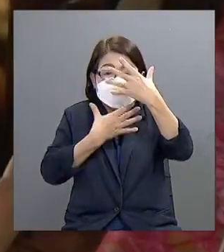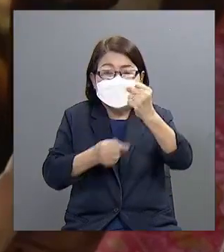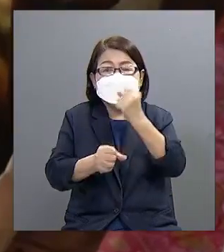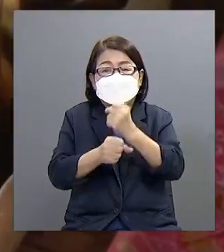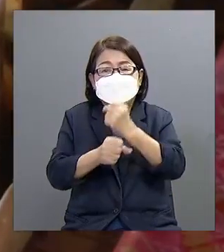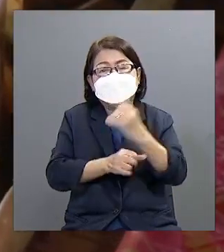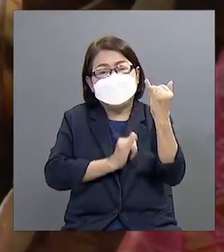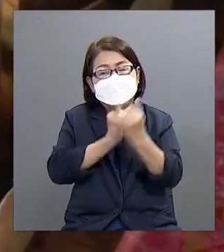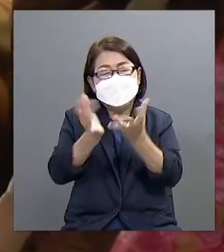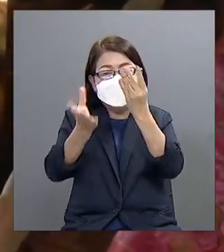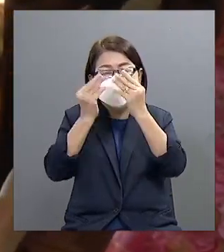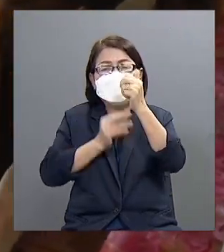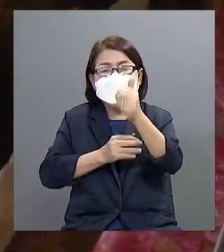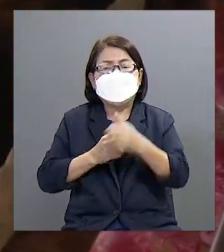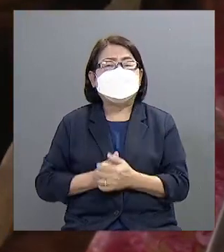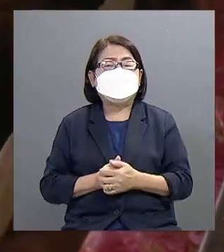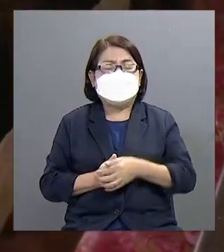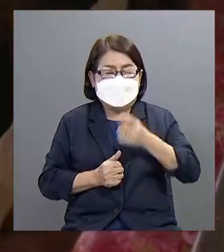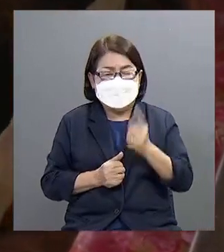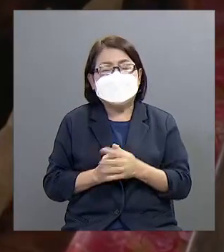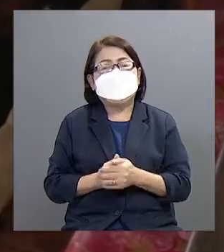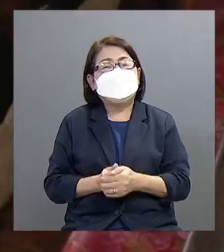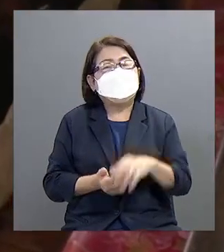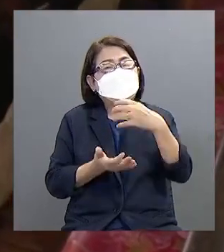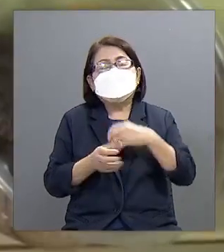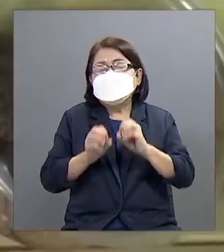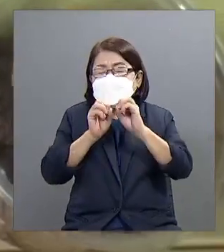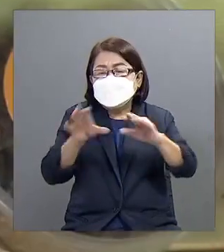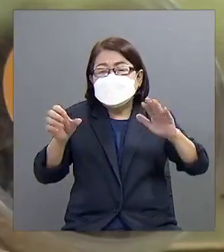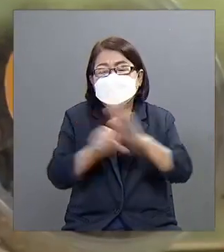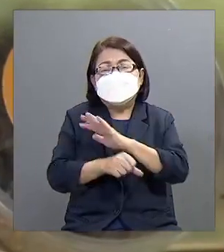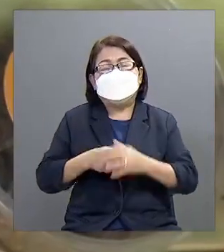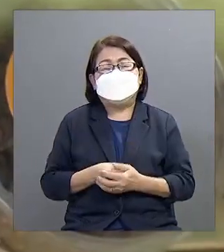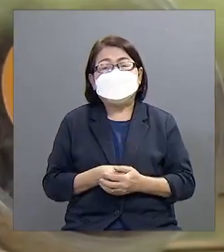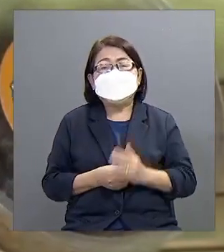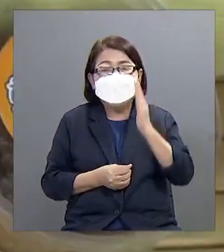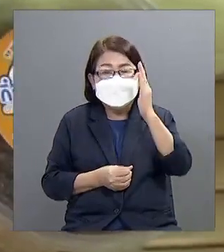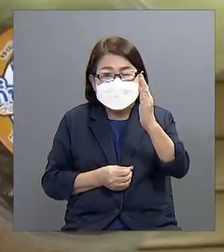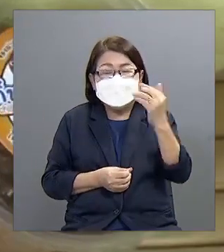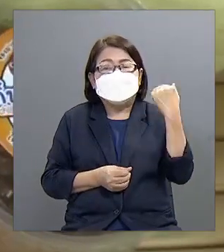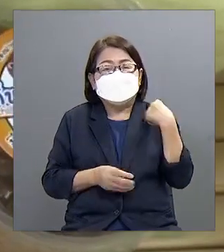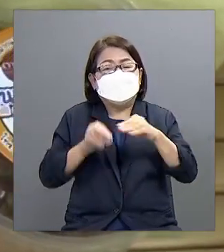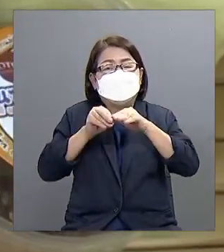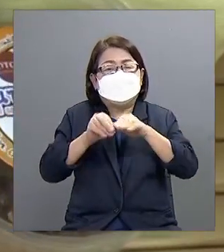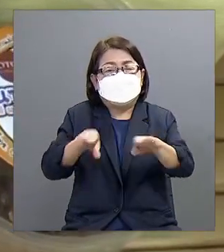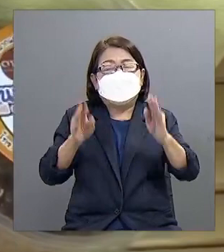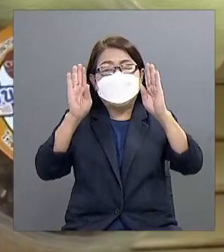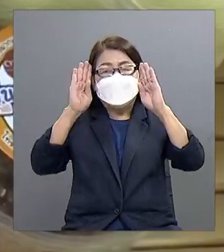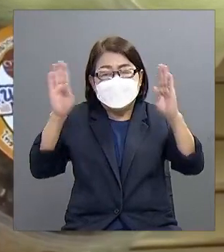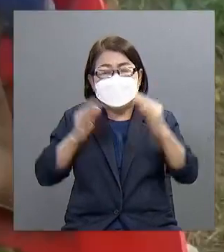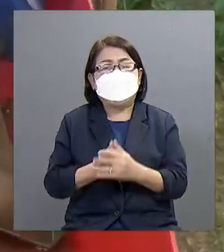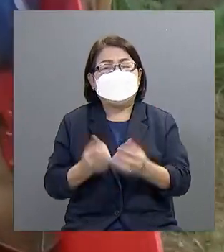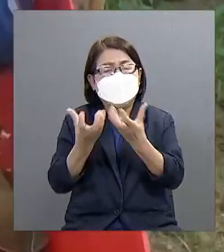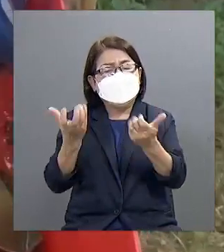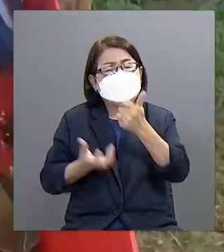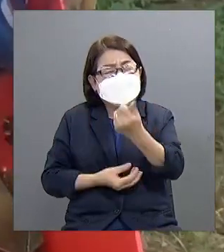าบอกว่าไม่ห่วงวิชาค่ะสร้างอาชีพให้ตนเองเผยแพร่ความรู้ในเวลาเดียวกันเขาบอกว่าทั้งมีคุณค่าและมีคุณภาพอ่ะของ